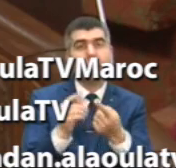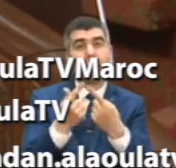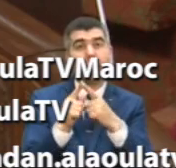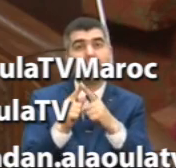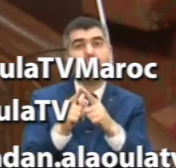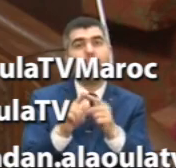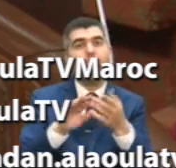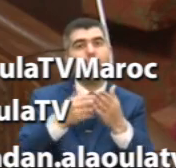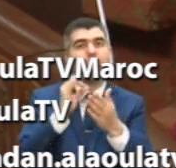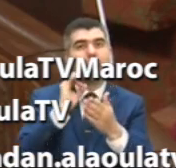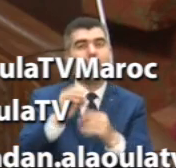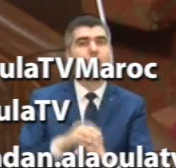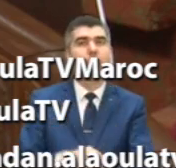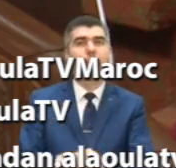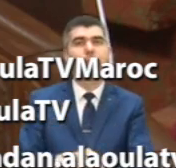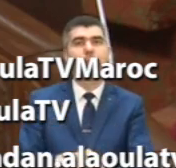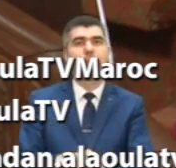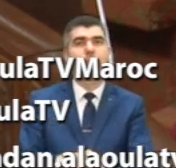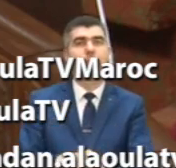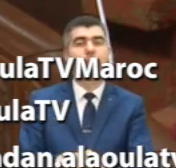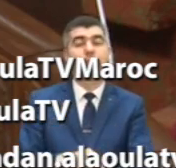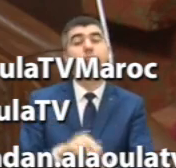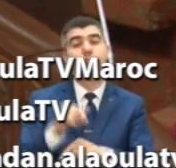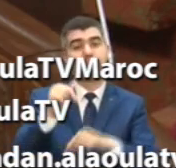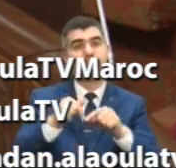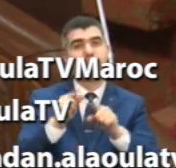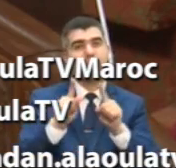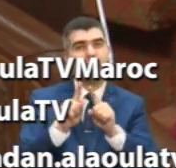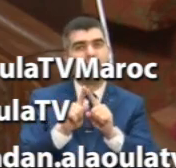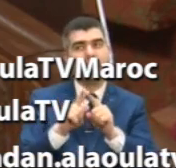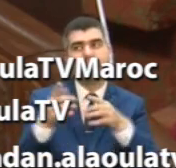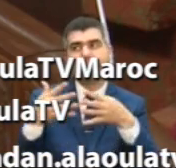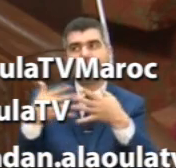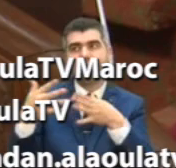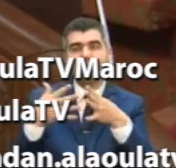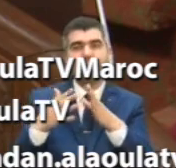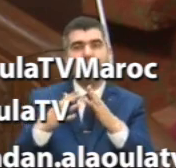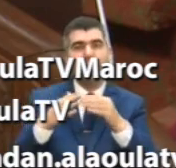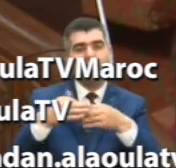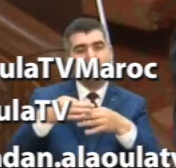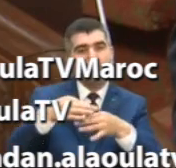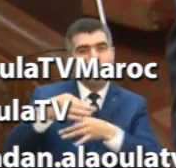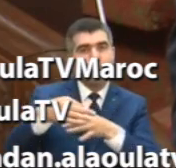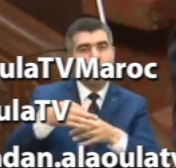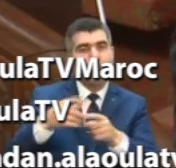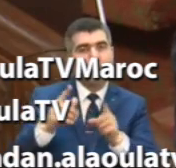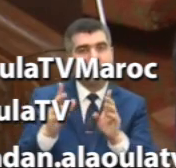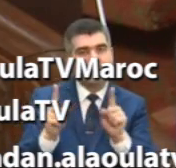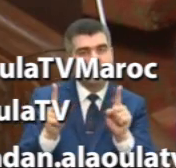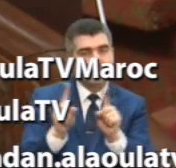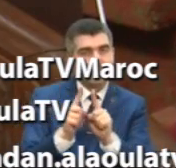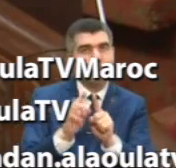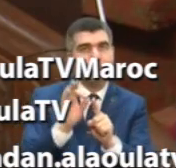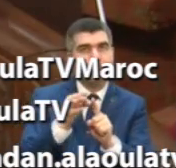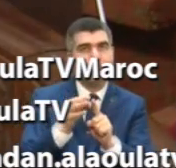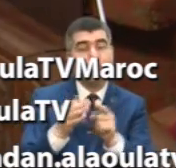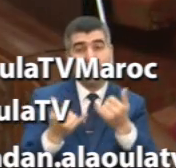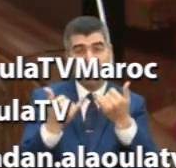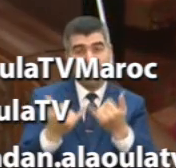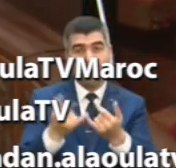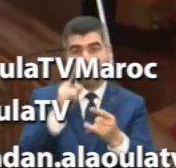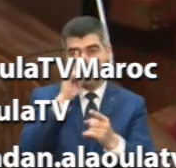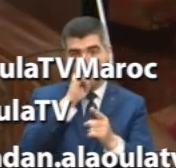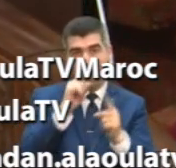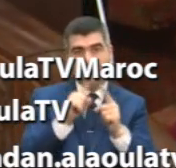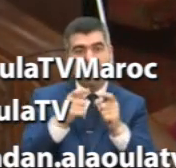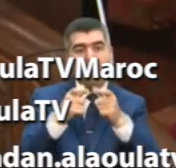ظروف العيش ديالهم، يمكن ناقص من الجوده، يمكن ناقص من المساحه، ولكن اليوم كنجتهدوا باش نحسنوا هذه الجوده ديال